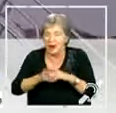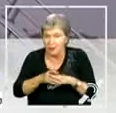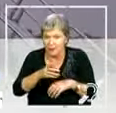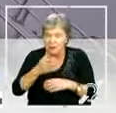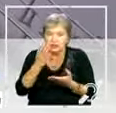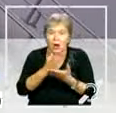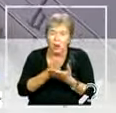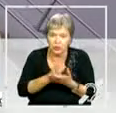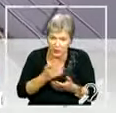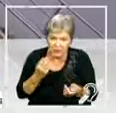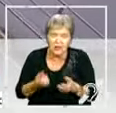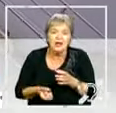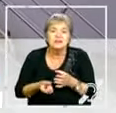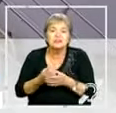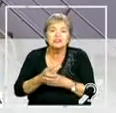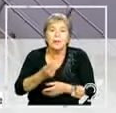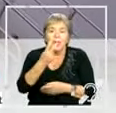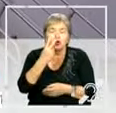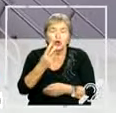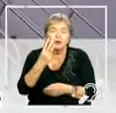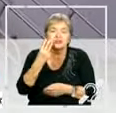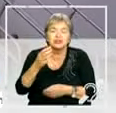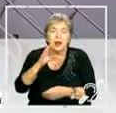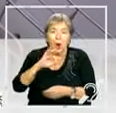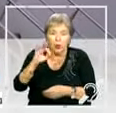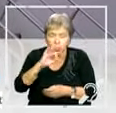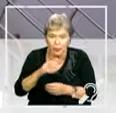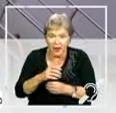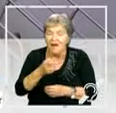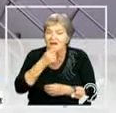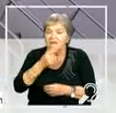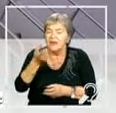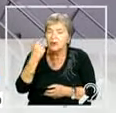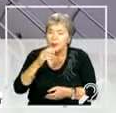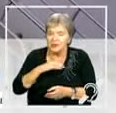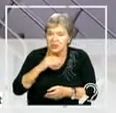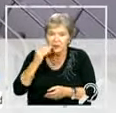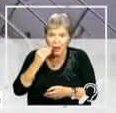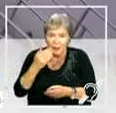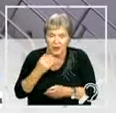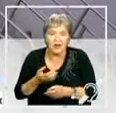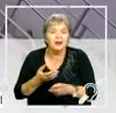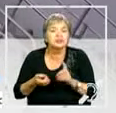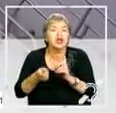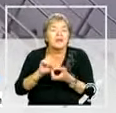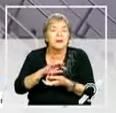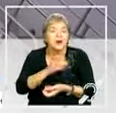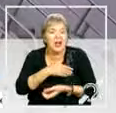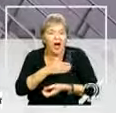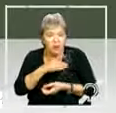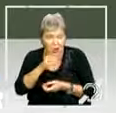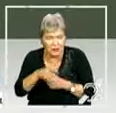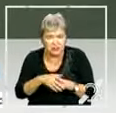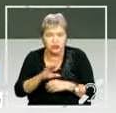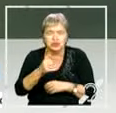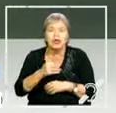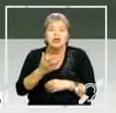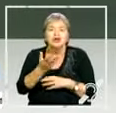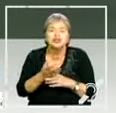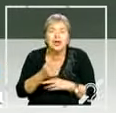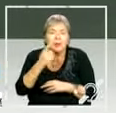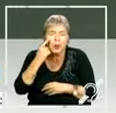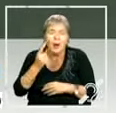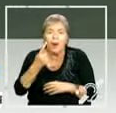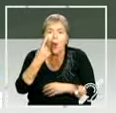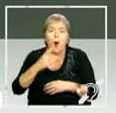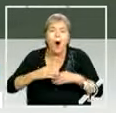decis ca procesul să înceapă pe 23 octombrie între timp fostul președinte și a schimbat echipa de avocați și aceștia vor cere cel mai probabil